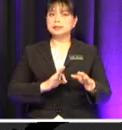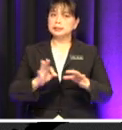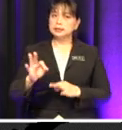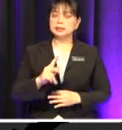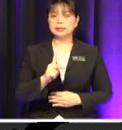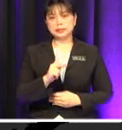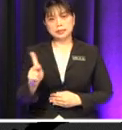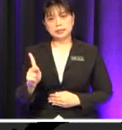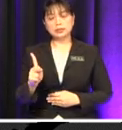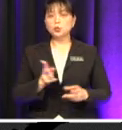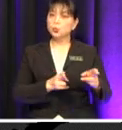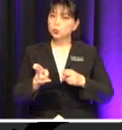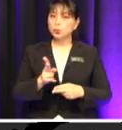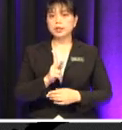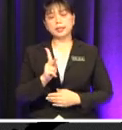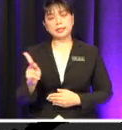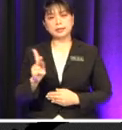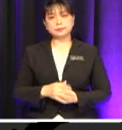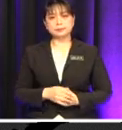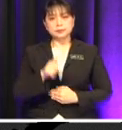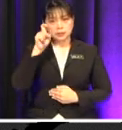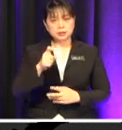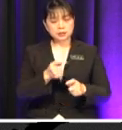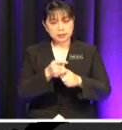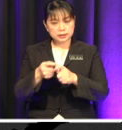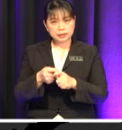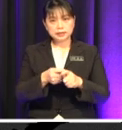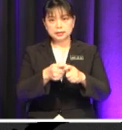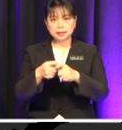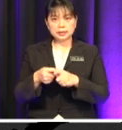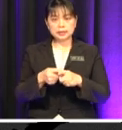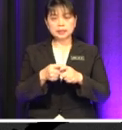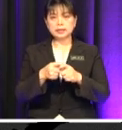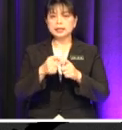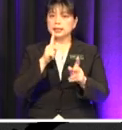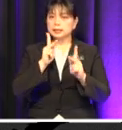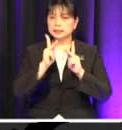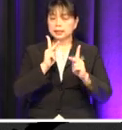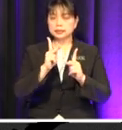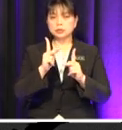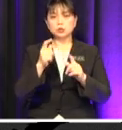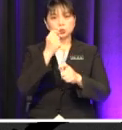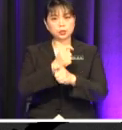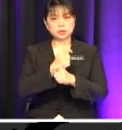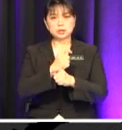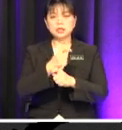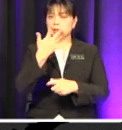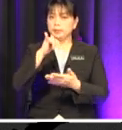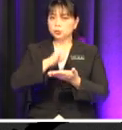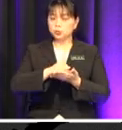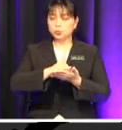ke Uraikan Oke jadi kena teliti dulu kata tugas kemudian gariskan kehendak soalan